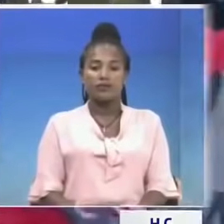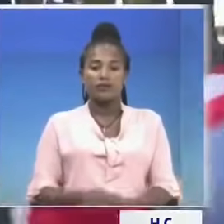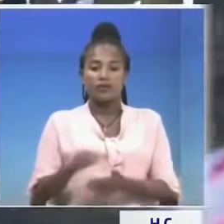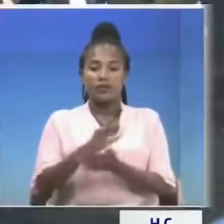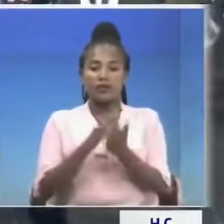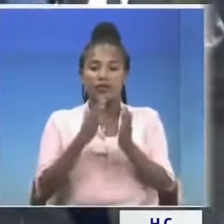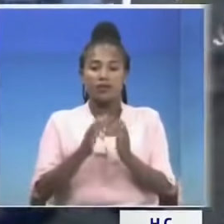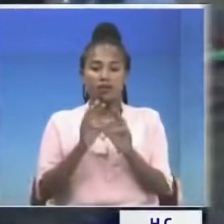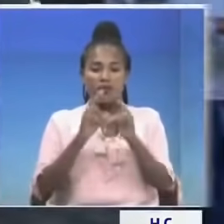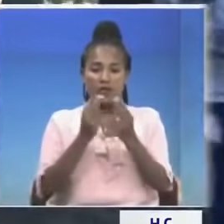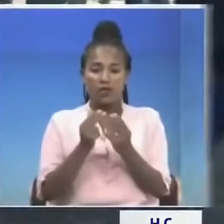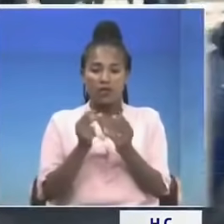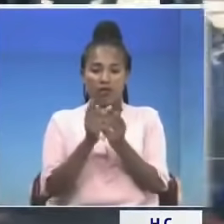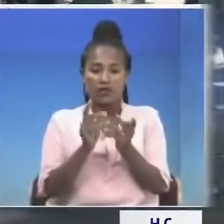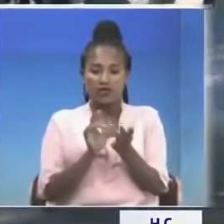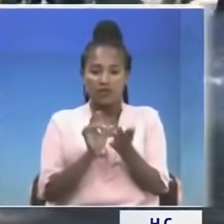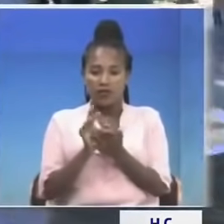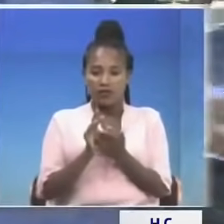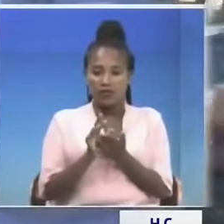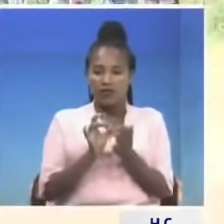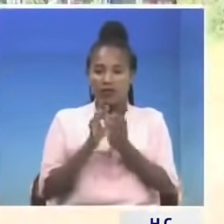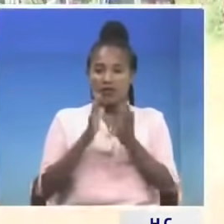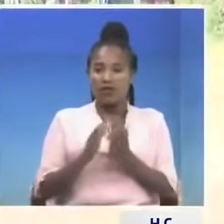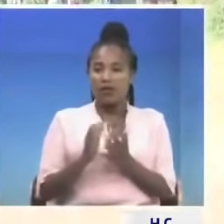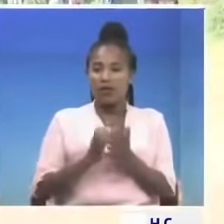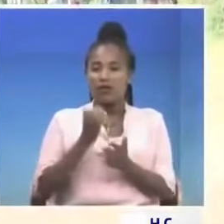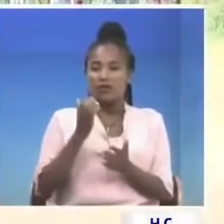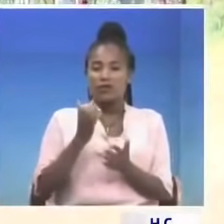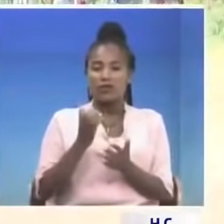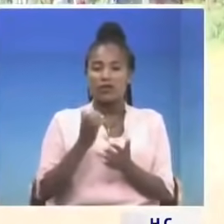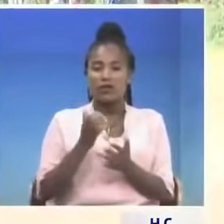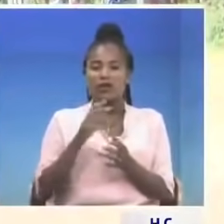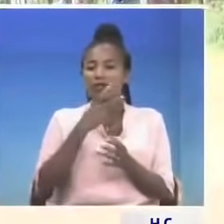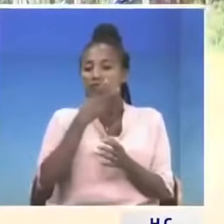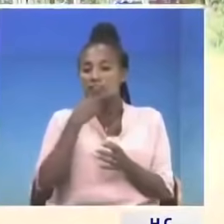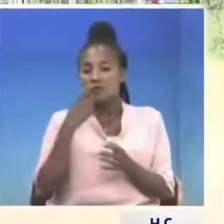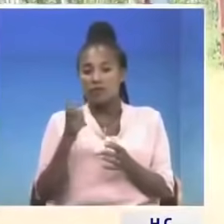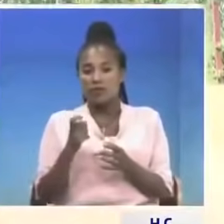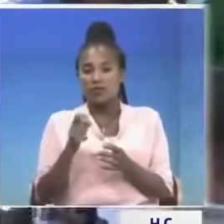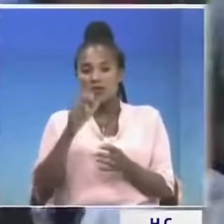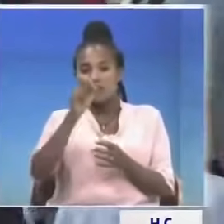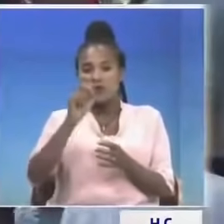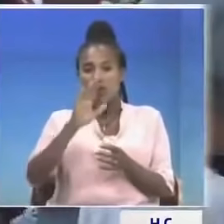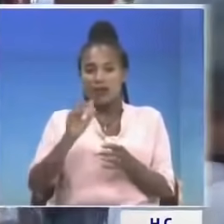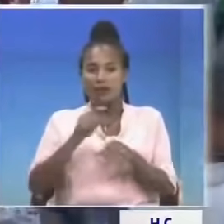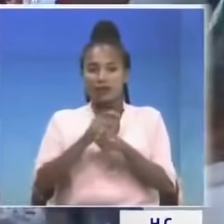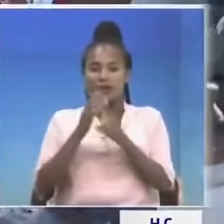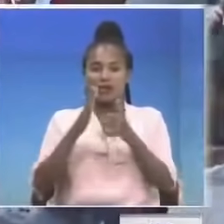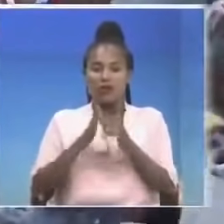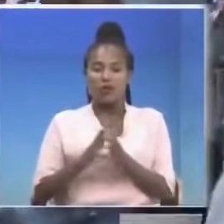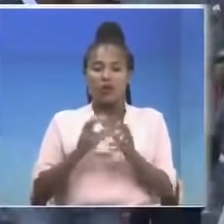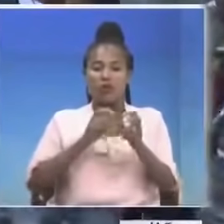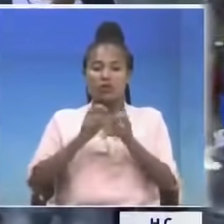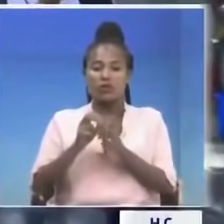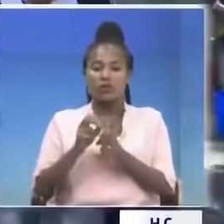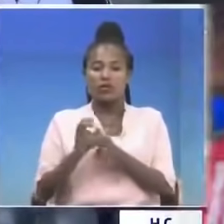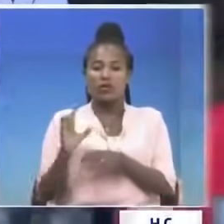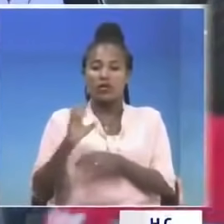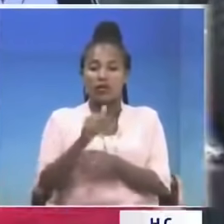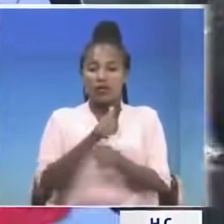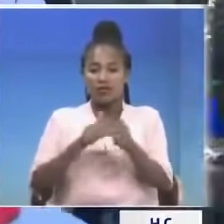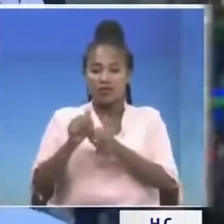አሸባሪው ትነግ ከቀያቸው አፈናቅሎም ሀብት ንብረታቸውን የዘረፈባቸው የዋገምራ ብሔረሰብ አስተዳደር ወገኖች ቀን ለማሳለፍ